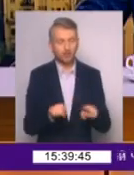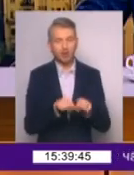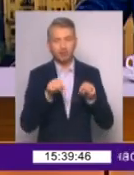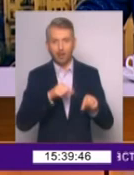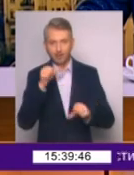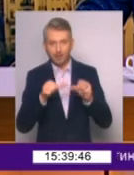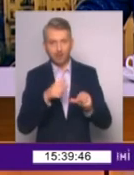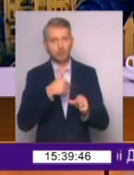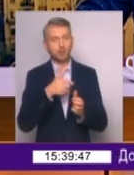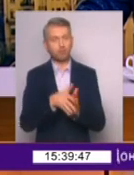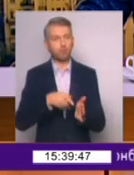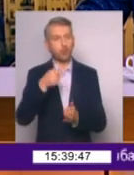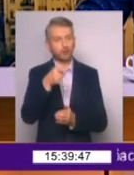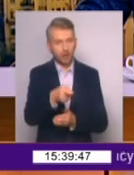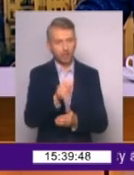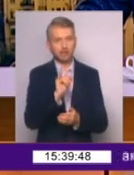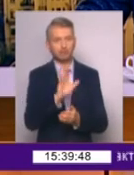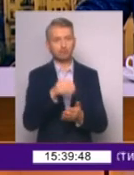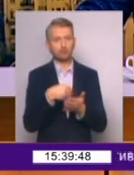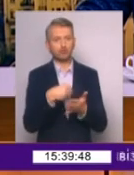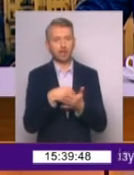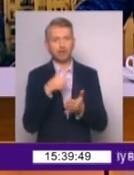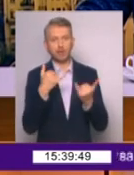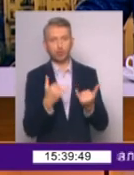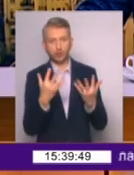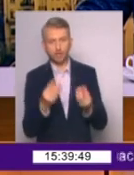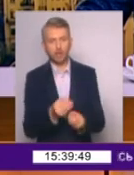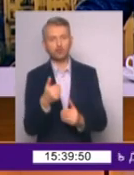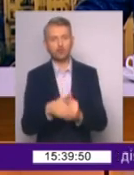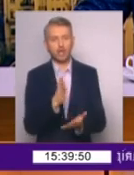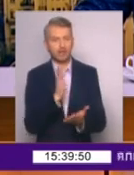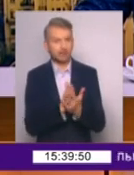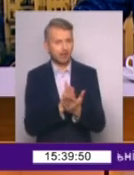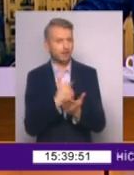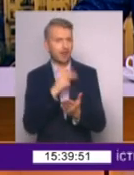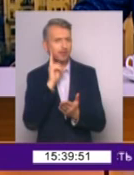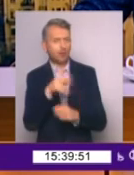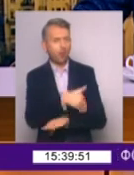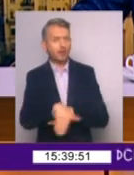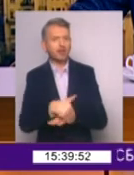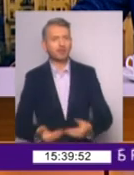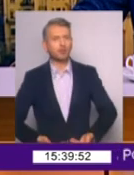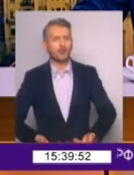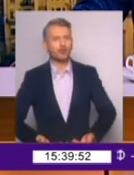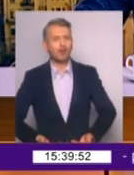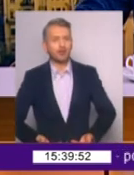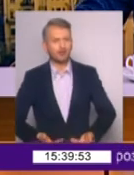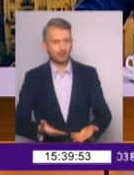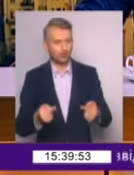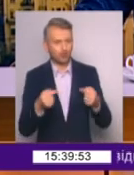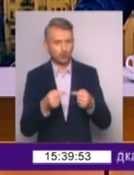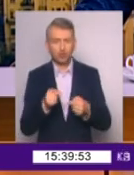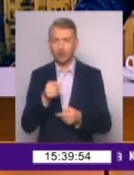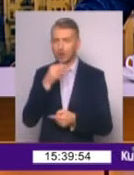ми подали, і в бюджеті на сьогоднішній день уже є заклад. Я просто не знаю адреси проживання, тому мені дуже складно. Ну, тут